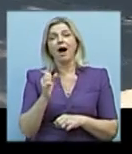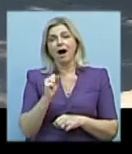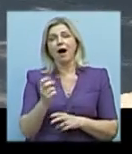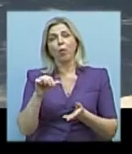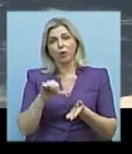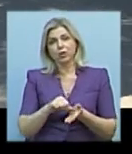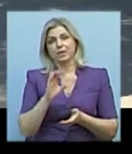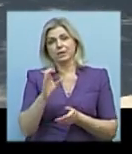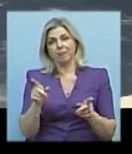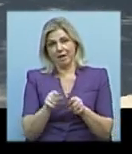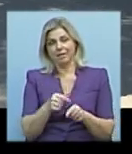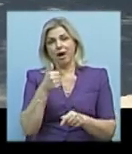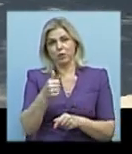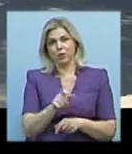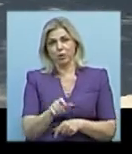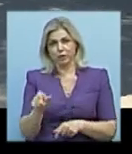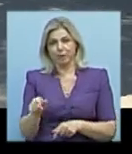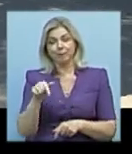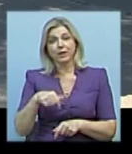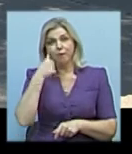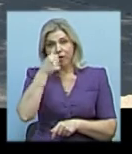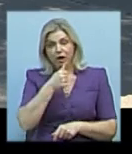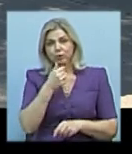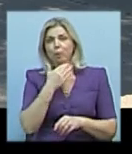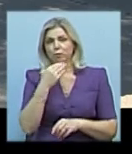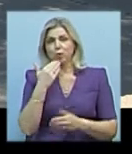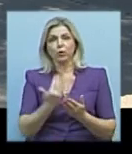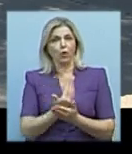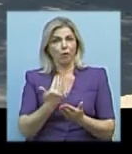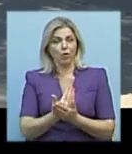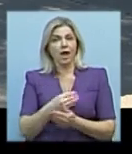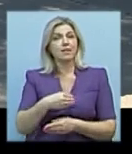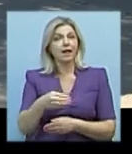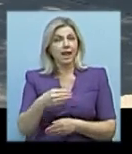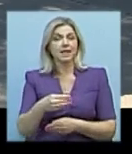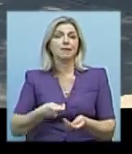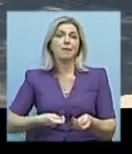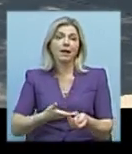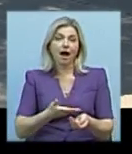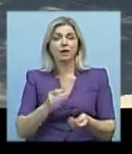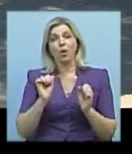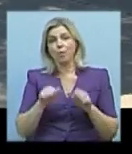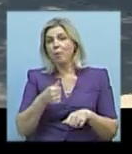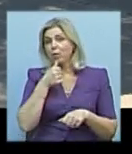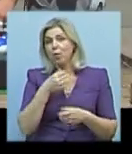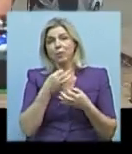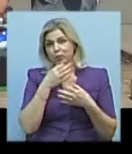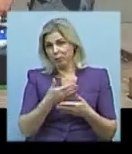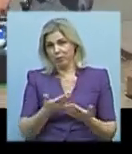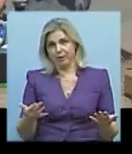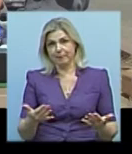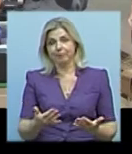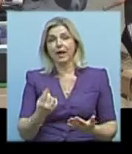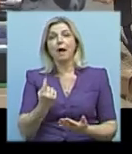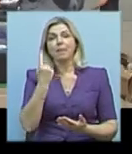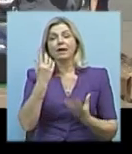як ці. Ну, в цьому році багато чого нового. Теніс, більярд. Тому можна спробувати себе у чому завгодно. Перший